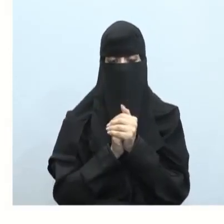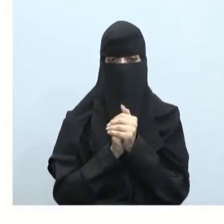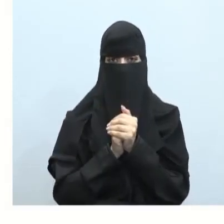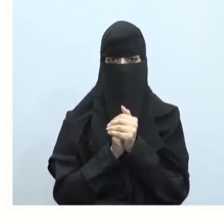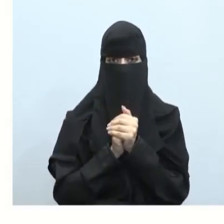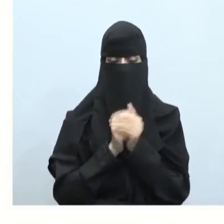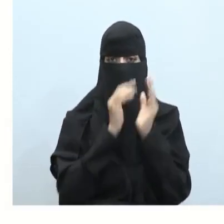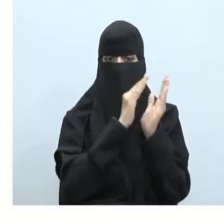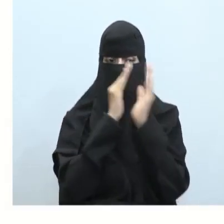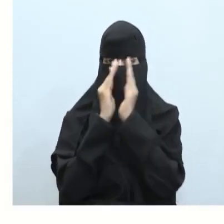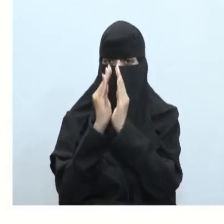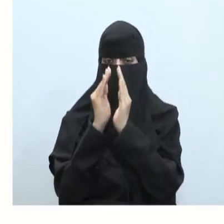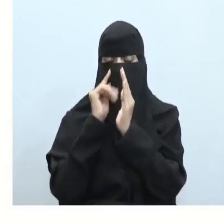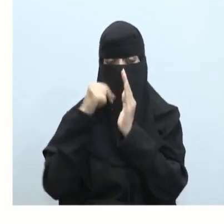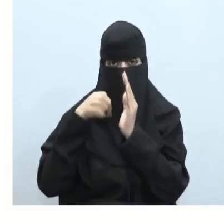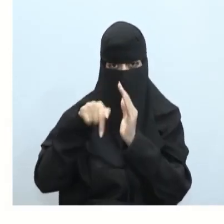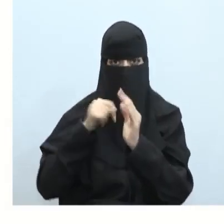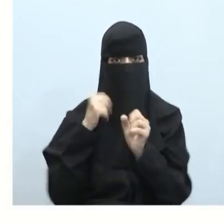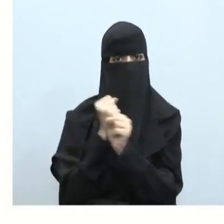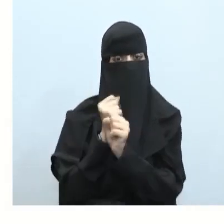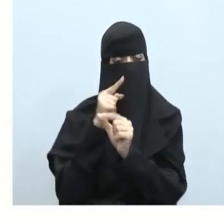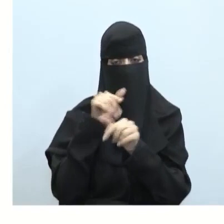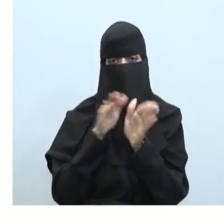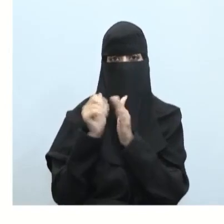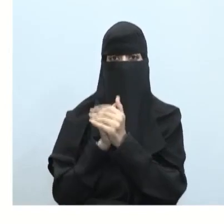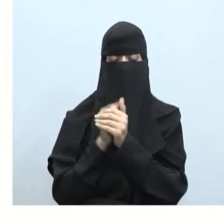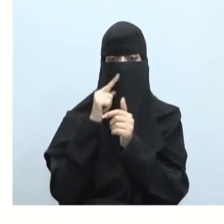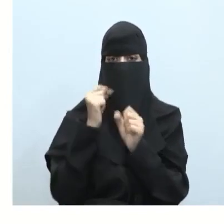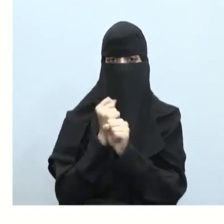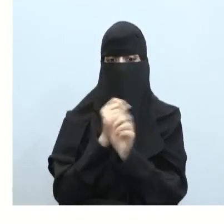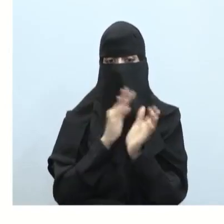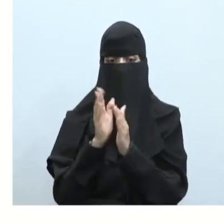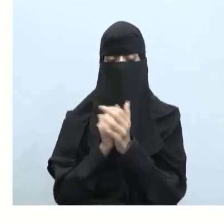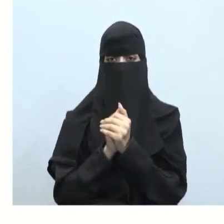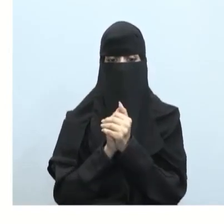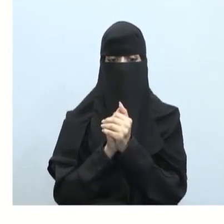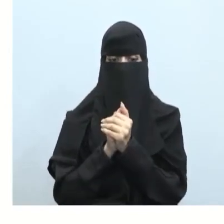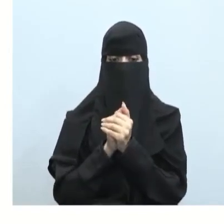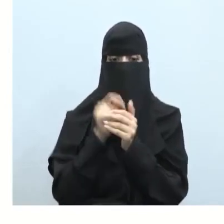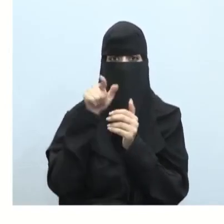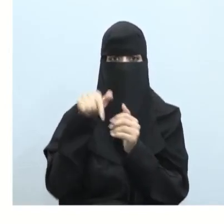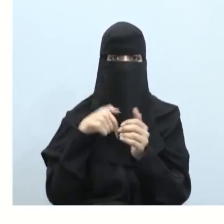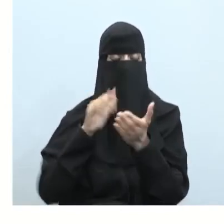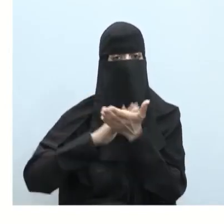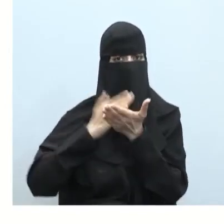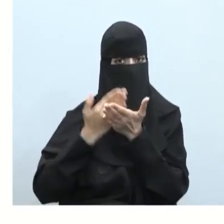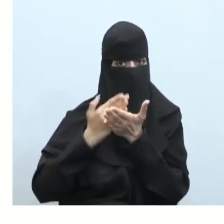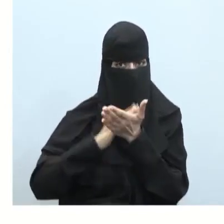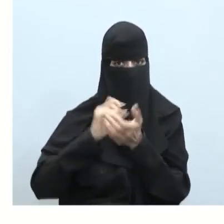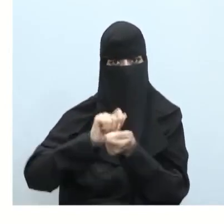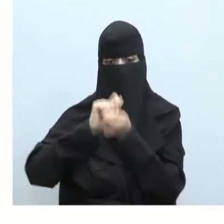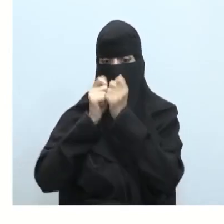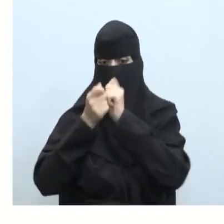ملف قابل للتنفيذ او ملف تنفيذي هنا عمل المترجم يحول برنامج